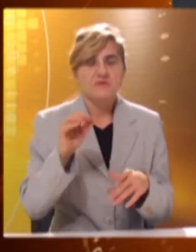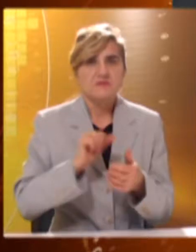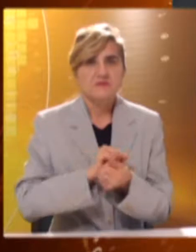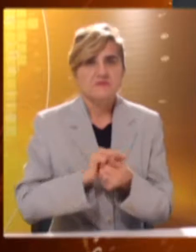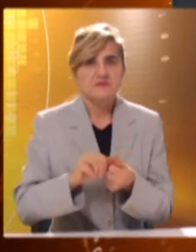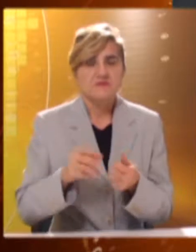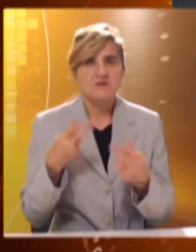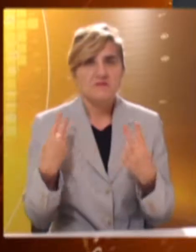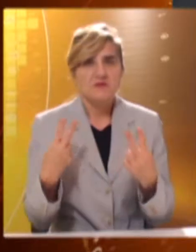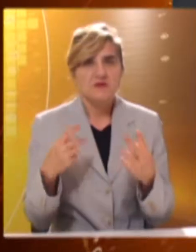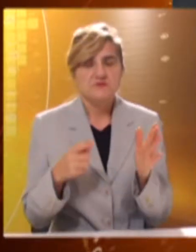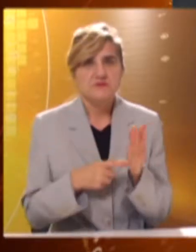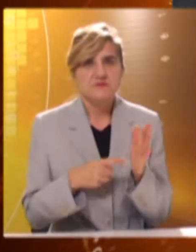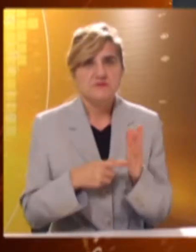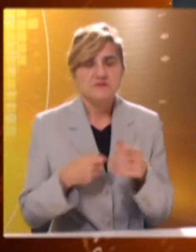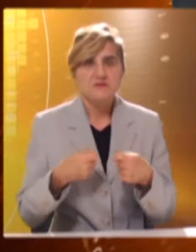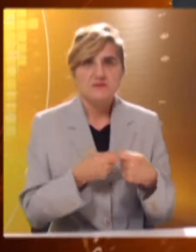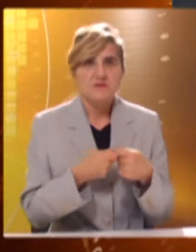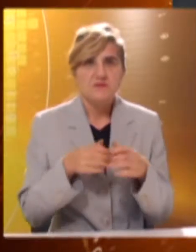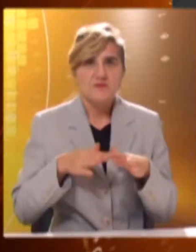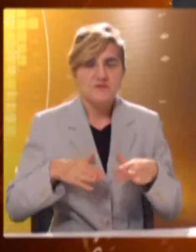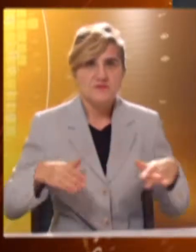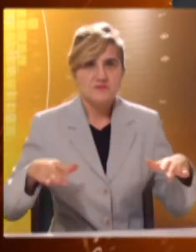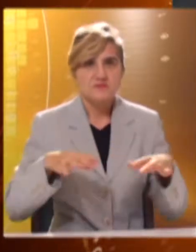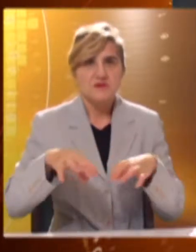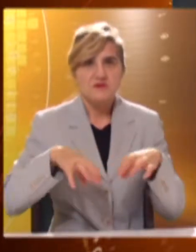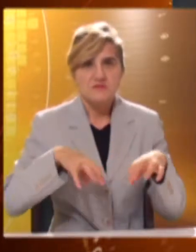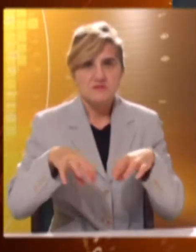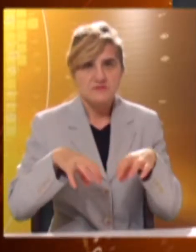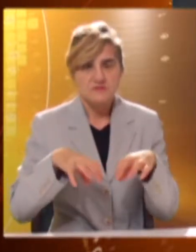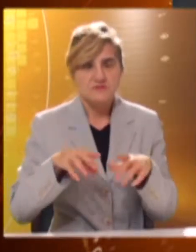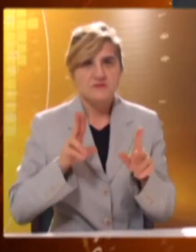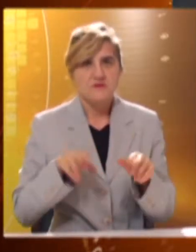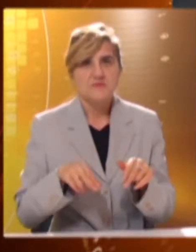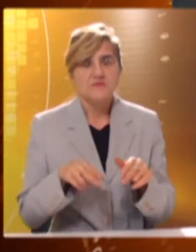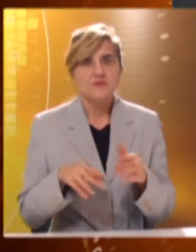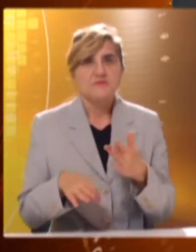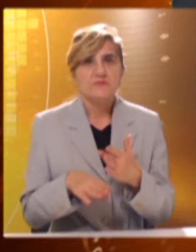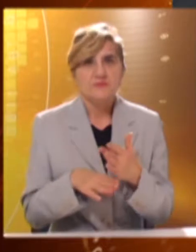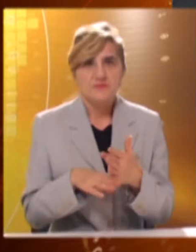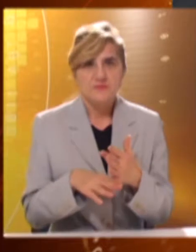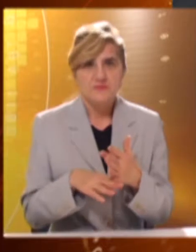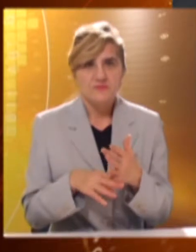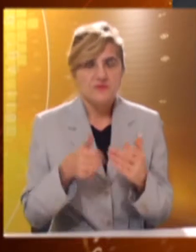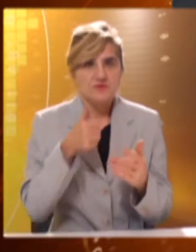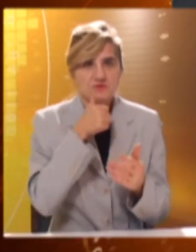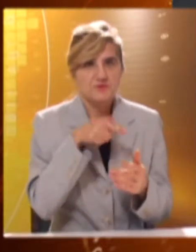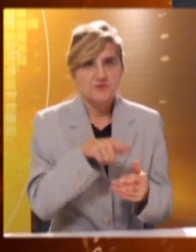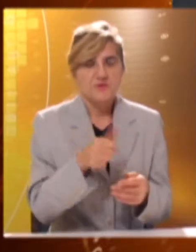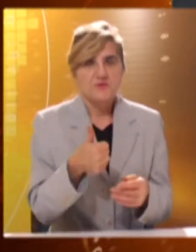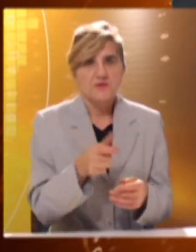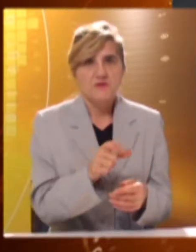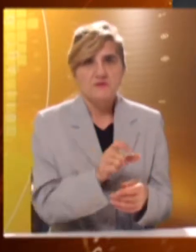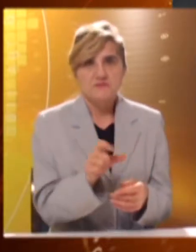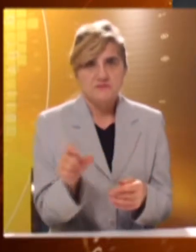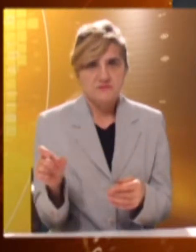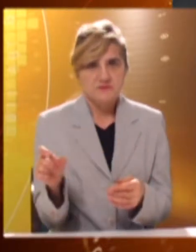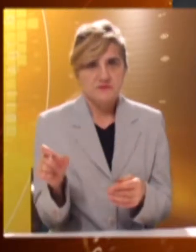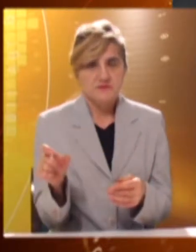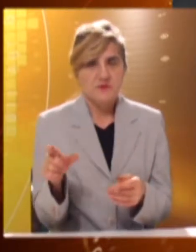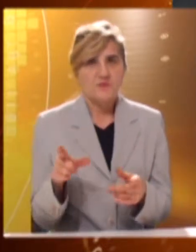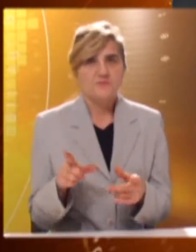sindikalno organizovanje. Sa naše strane, dakle, i poslodavci, ali i radnici u svakom slučaju imaće apsolutno tu podršku, ne samo zato što je to deo poglavlja 2